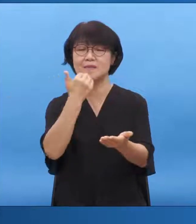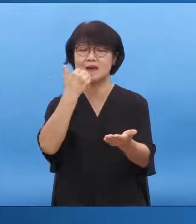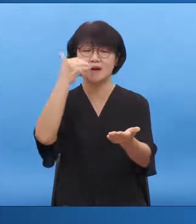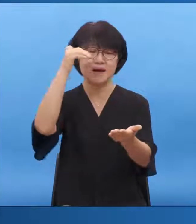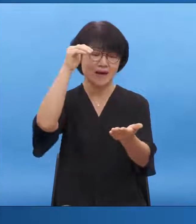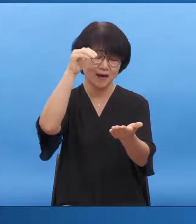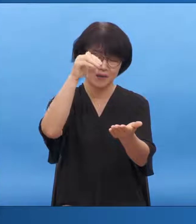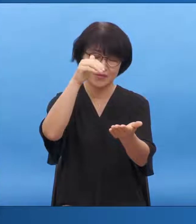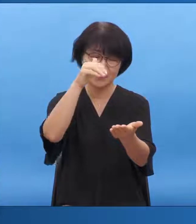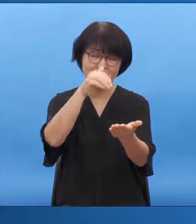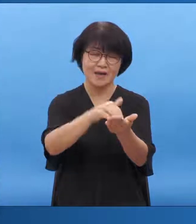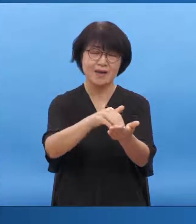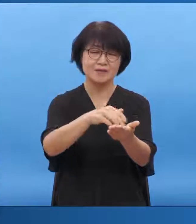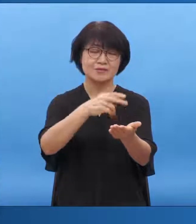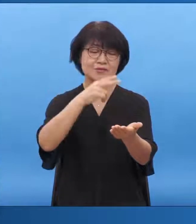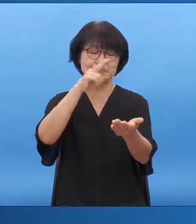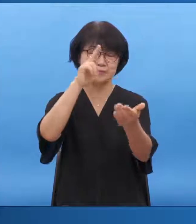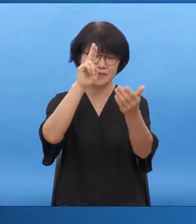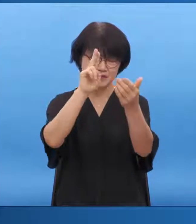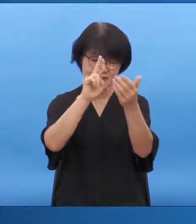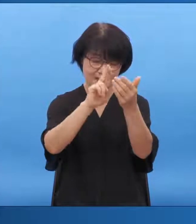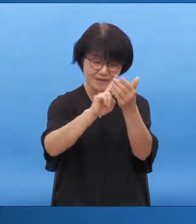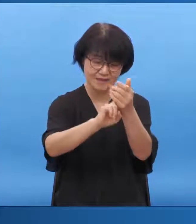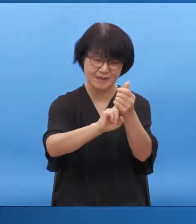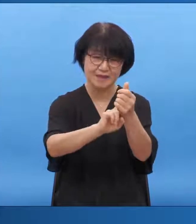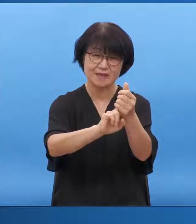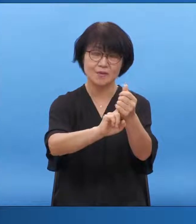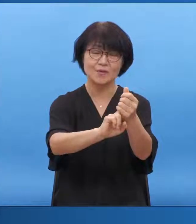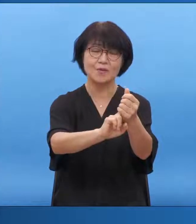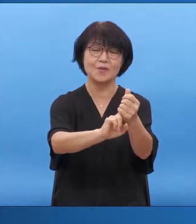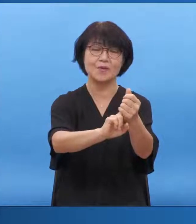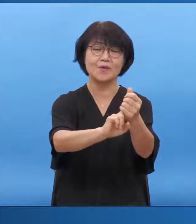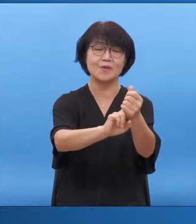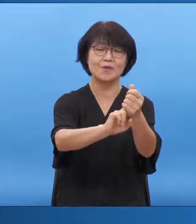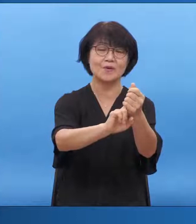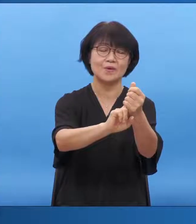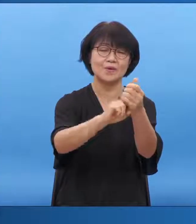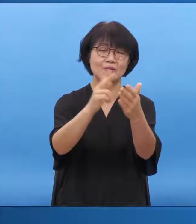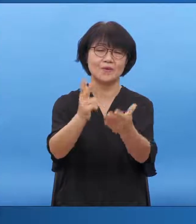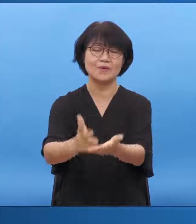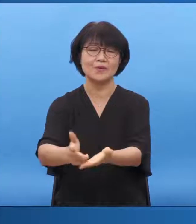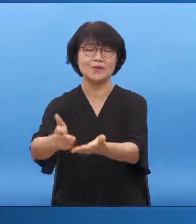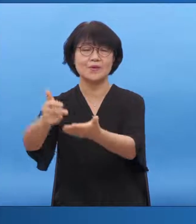큰 바위에 숨기시고